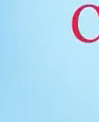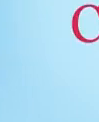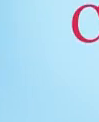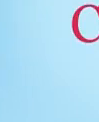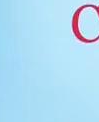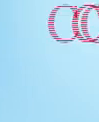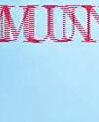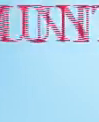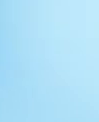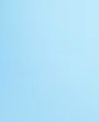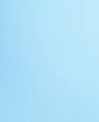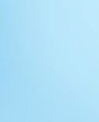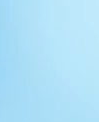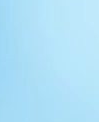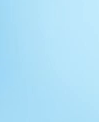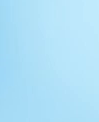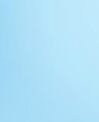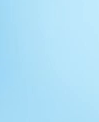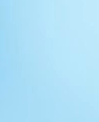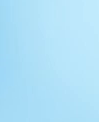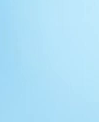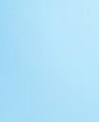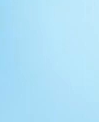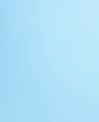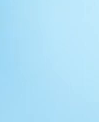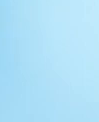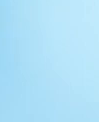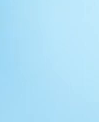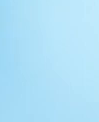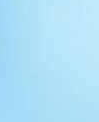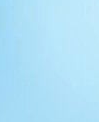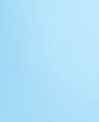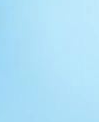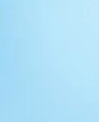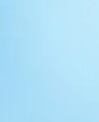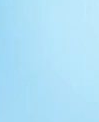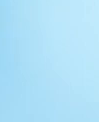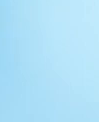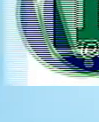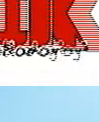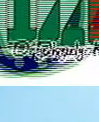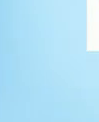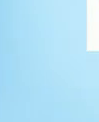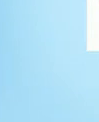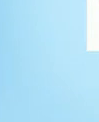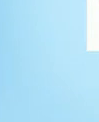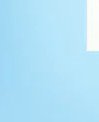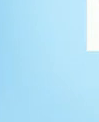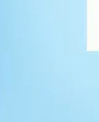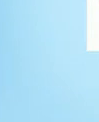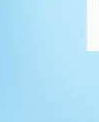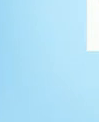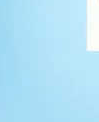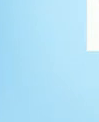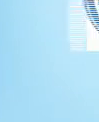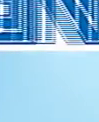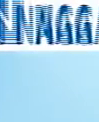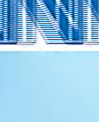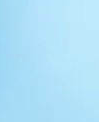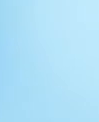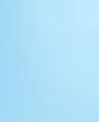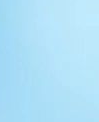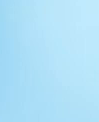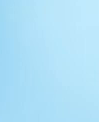Renewal Communities, PBN-TV5 DZOK 97.5, GNN Naga Channel